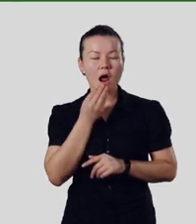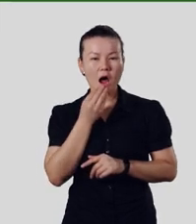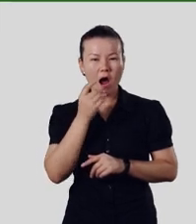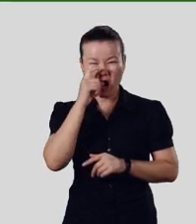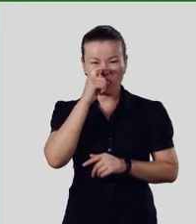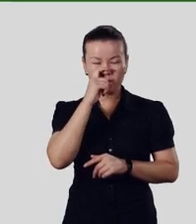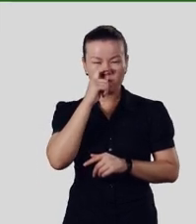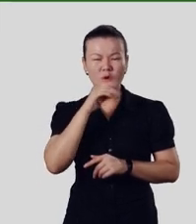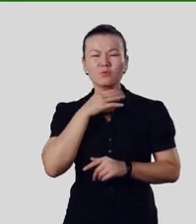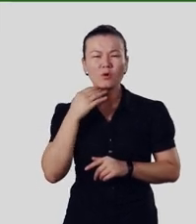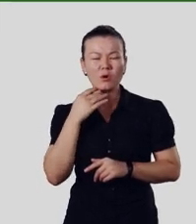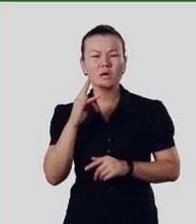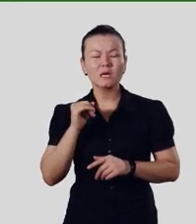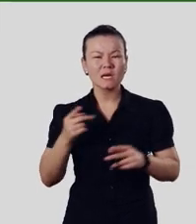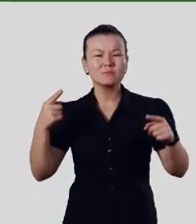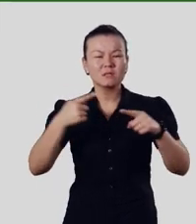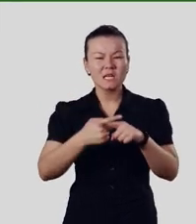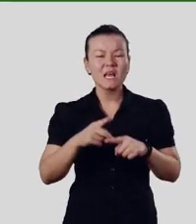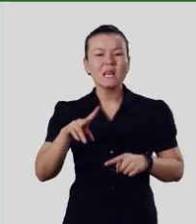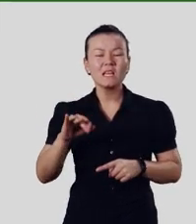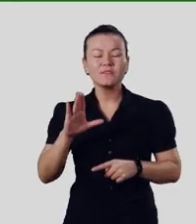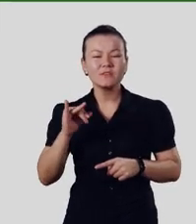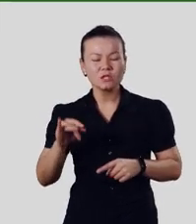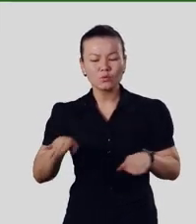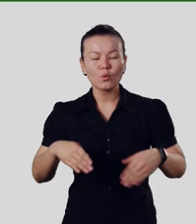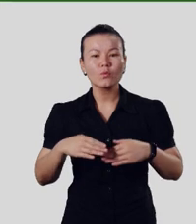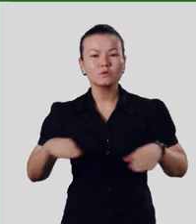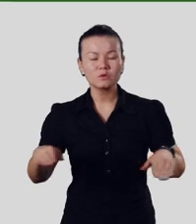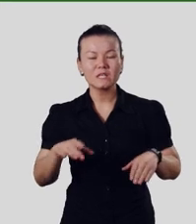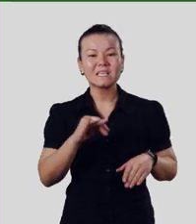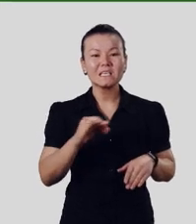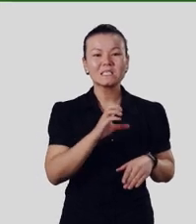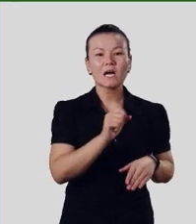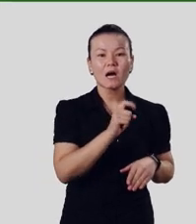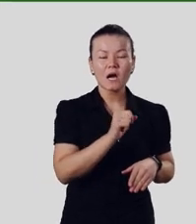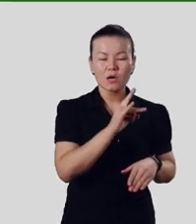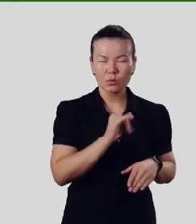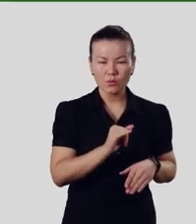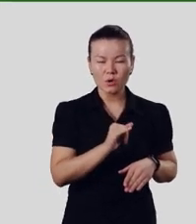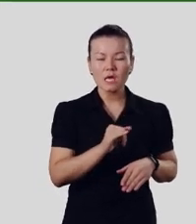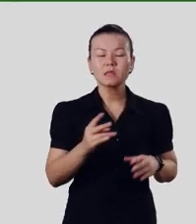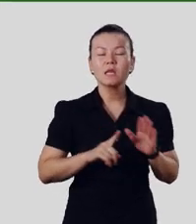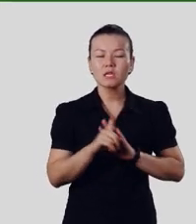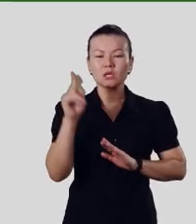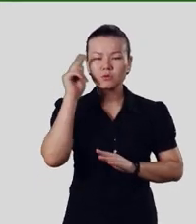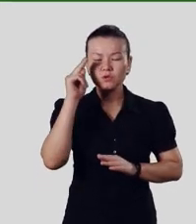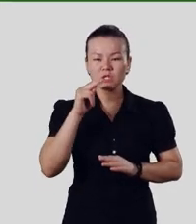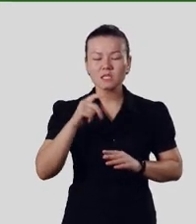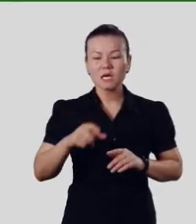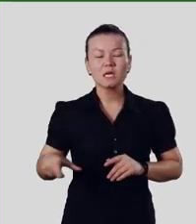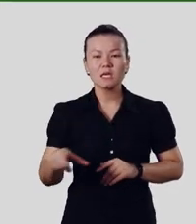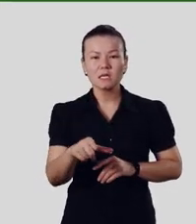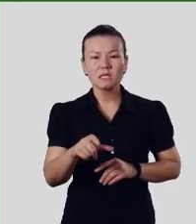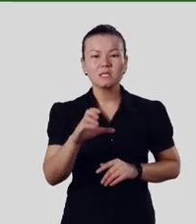раз пересекали Ливийскую пустыню и пустыню Сахару. Начали изучать реки